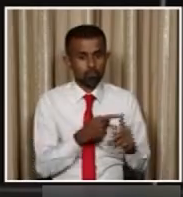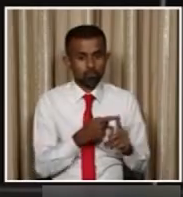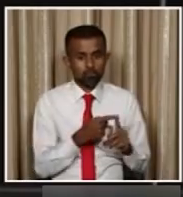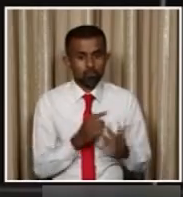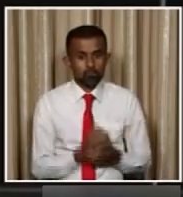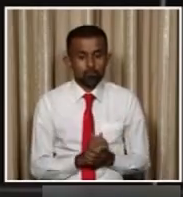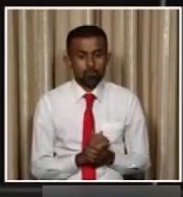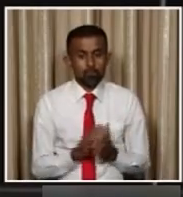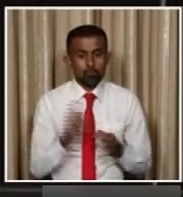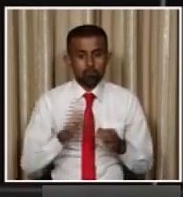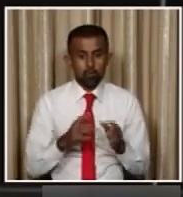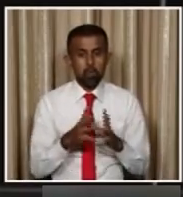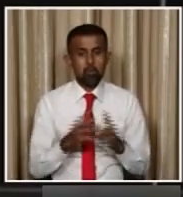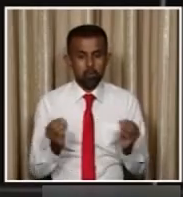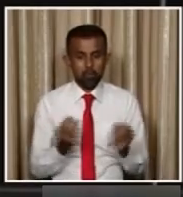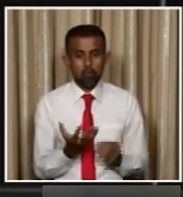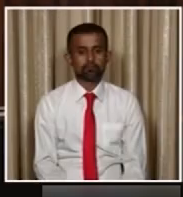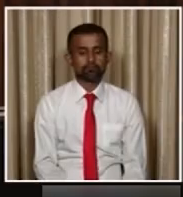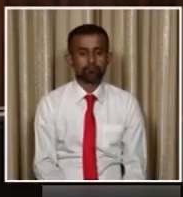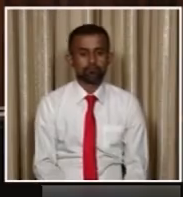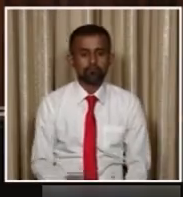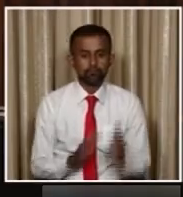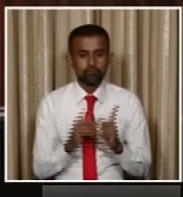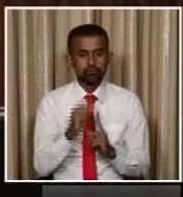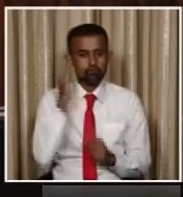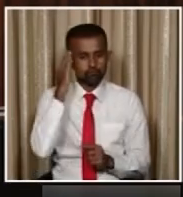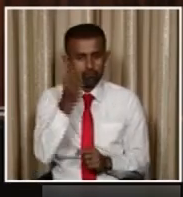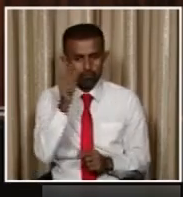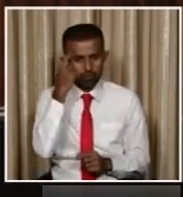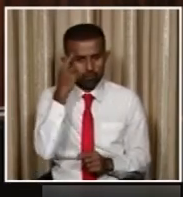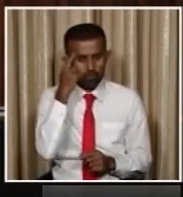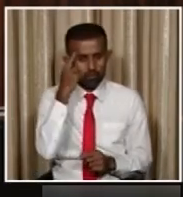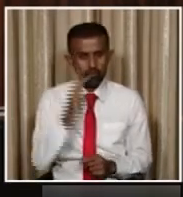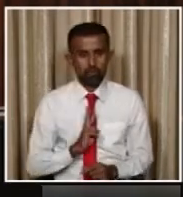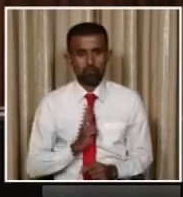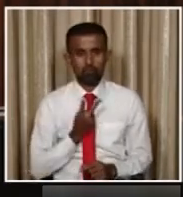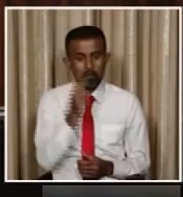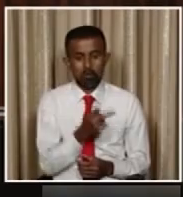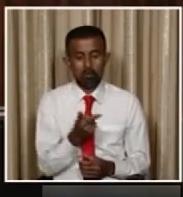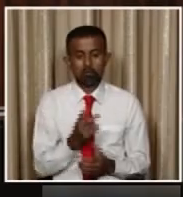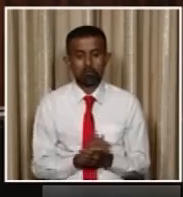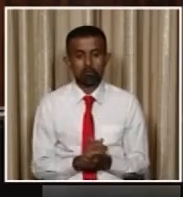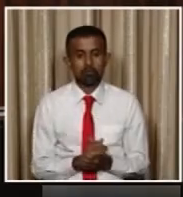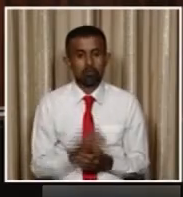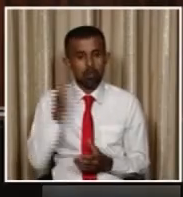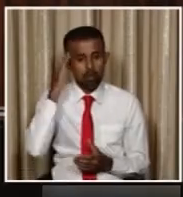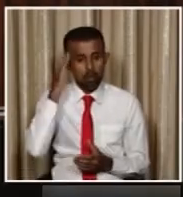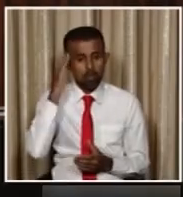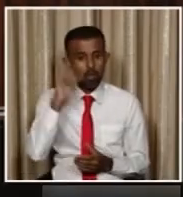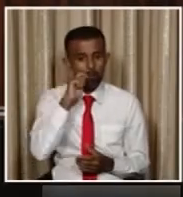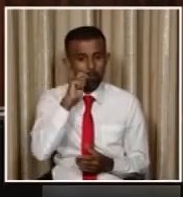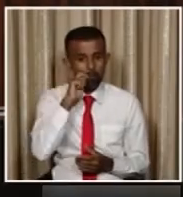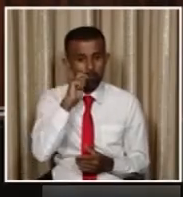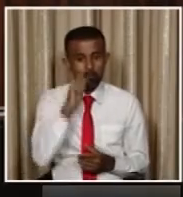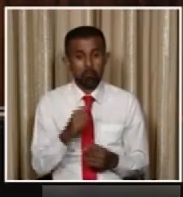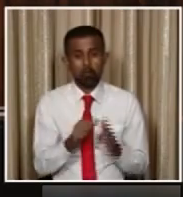කිසියම් නිරාකරණයක් කළ යුතු බව මට වැටහෙනවා. ඔබතුමිය දන්නවද ලිංගික දිසානතිය කියන්නේ මොකද්ද කියලා? කාන්තාව හා පිරිමියෙකු වෙනස්